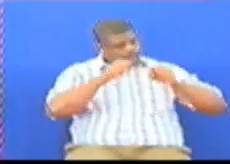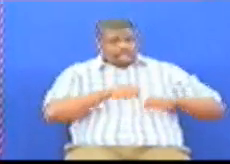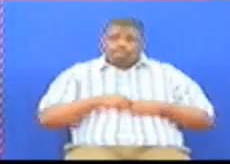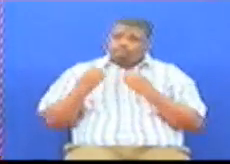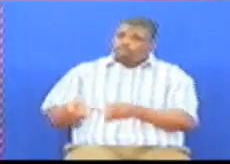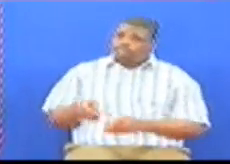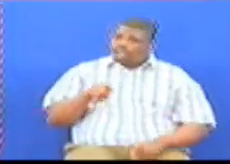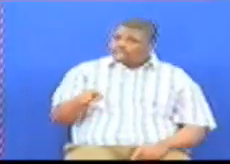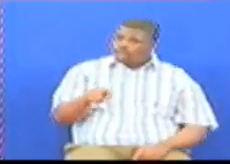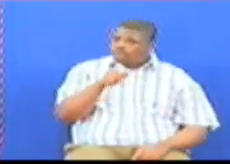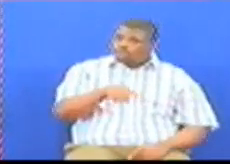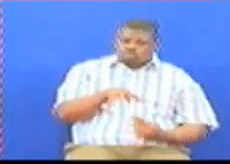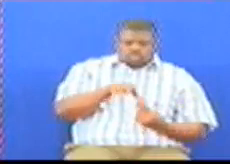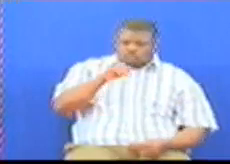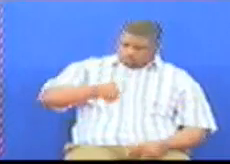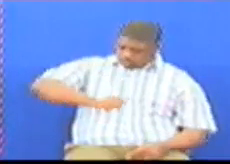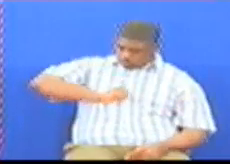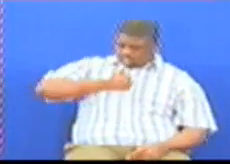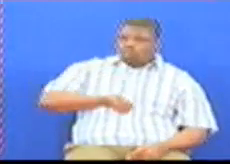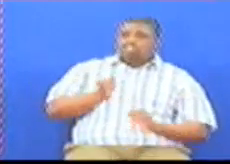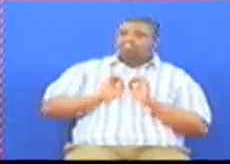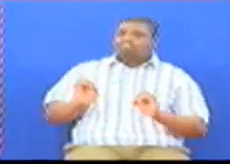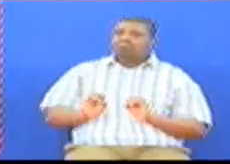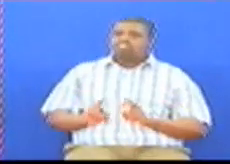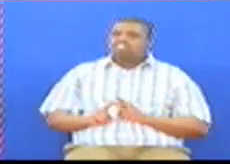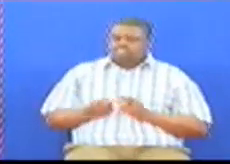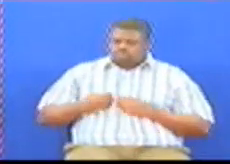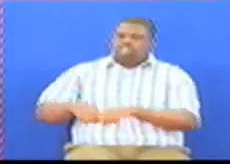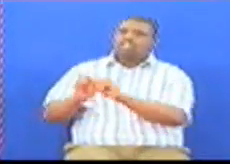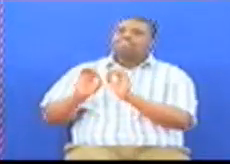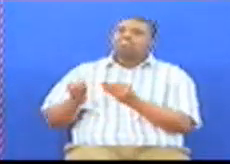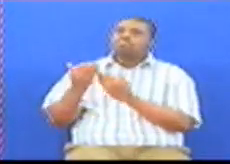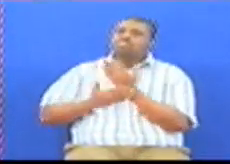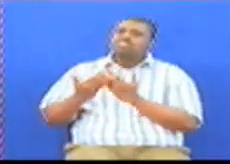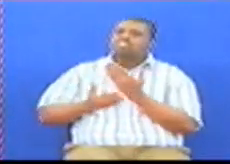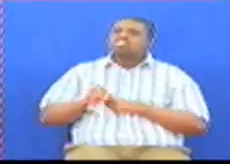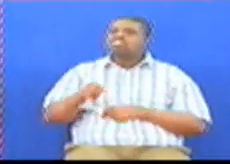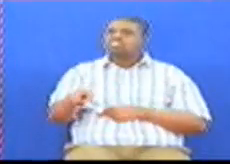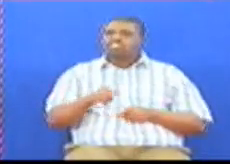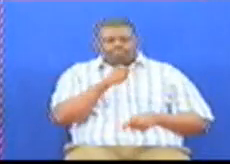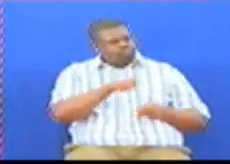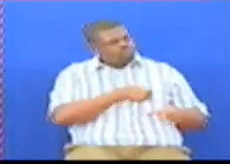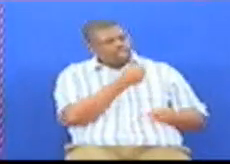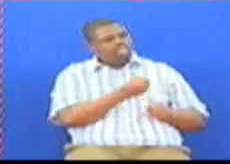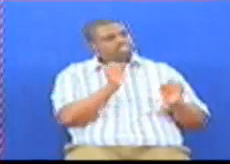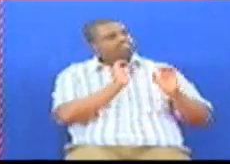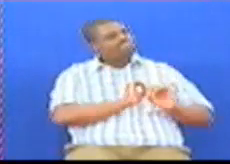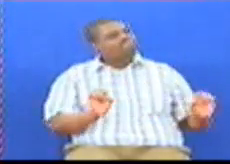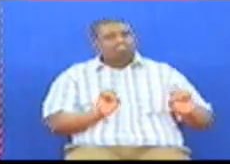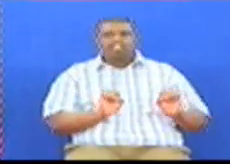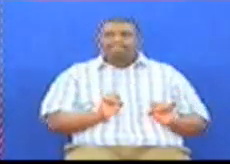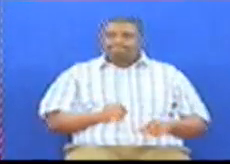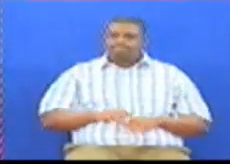watu hawakujichagua wenyewe, tunaendeshaje nchi? Nchi inakuaje kwa uonezi wa namna hii, mtu hajafanya kazi? Eti fisadi